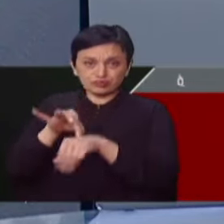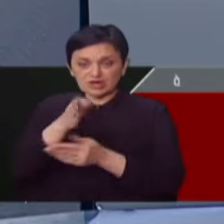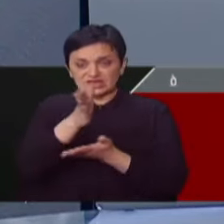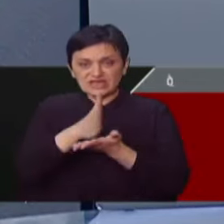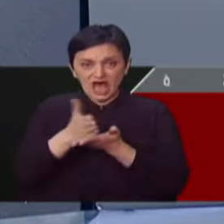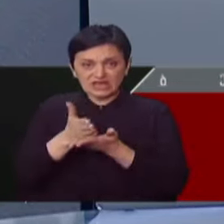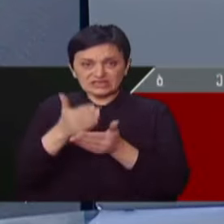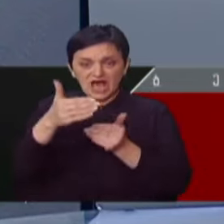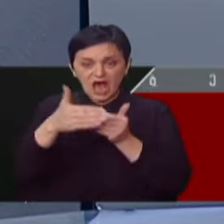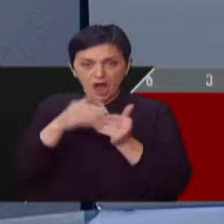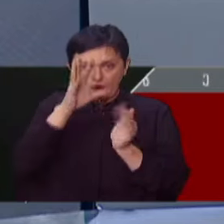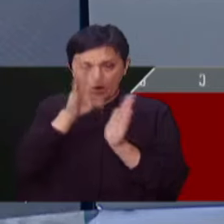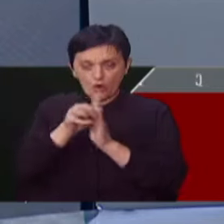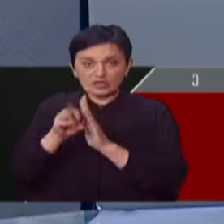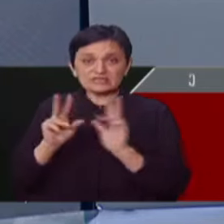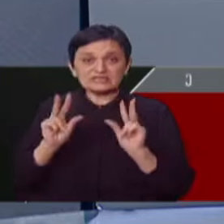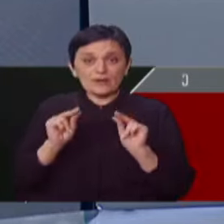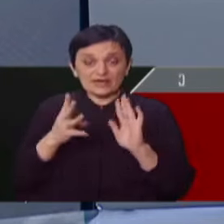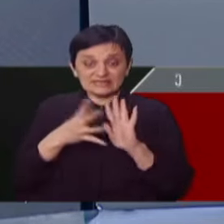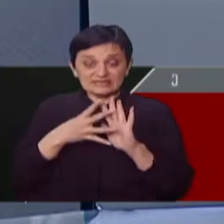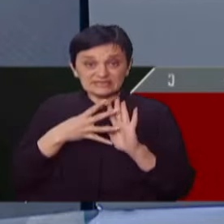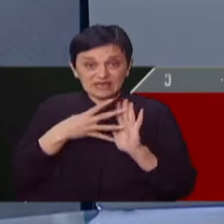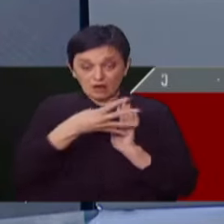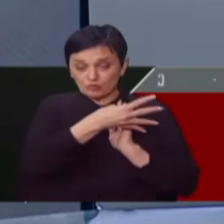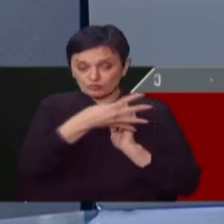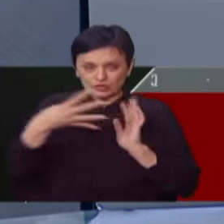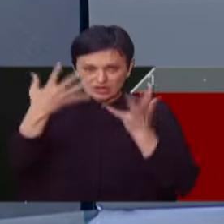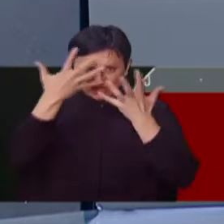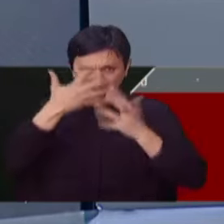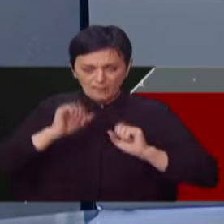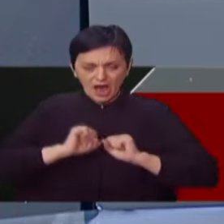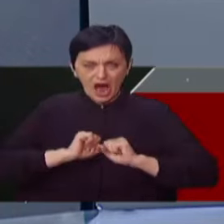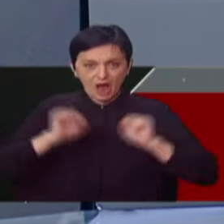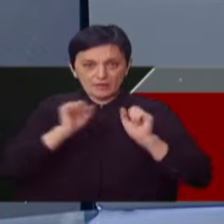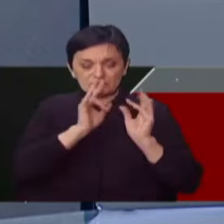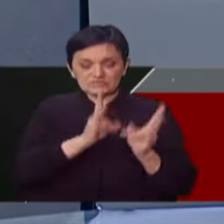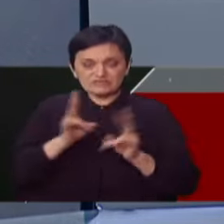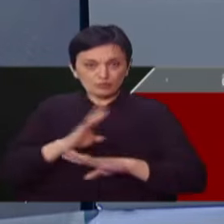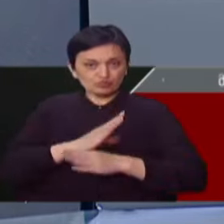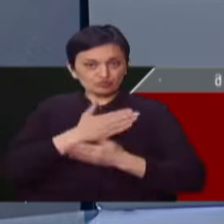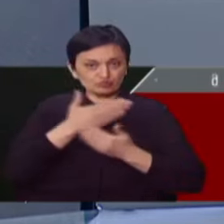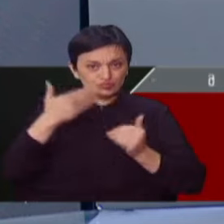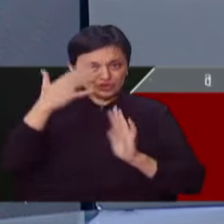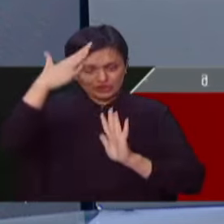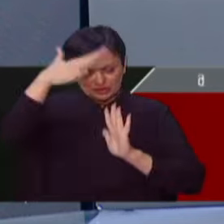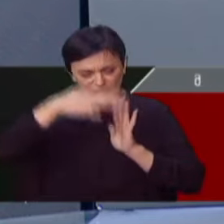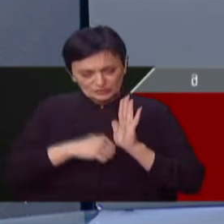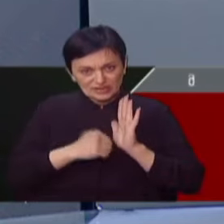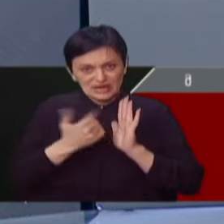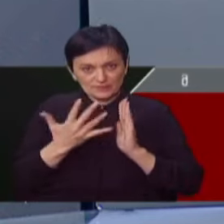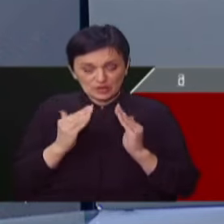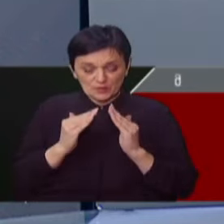Nazaleke, Hlopleptanim, Kopeba, Sabit, Niroc, Hrasartulian, Corpusi, Hamit, Mohtara, Petkebas, Mshorpli, Armoholia, Chamon, Greulia, Ramdeni,